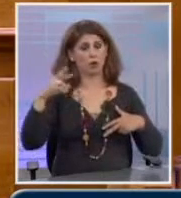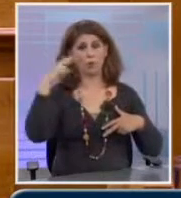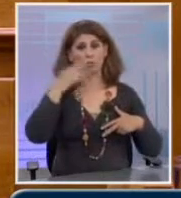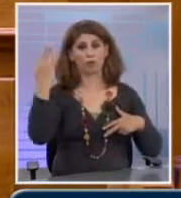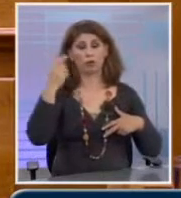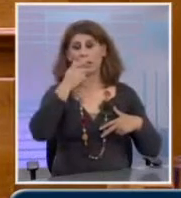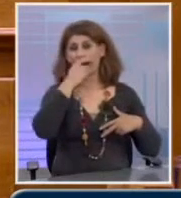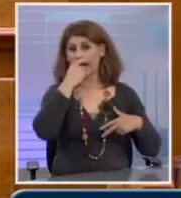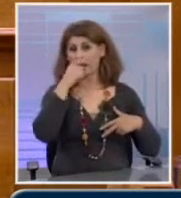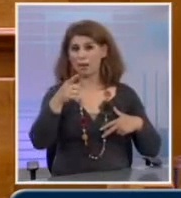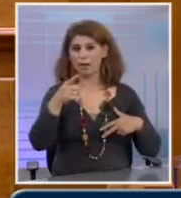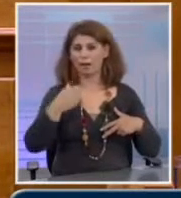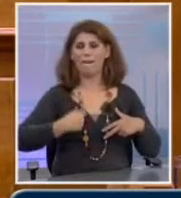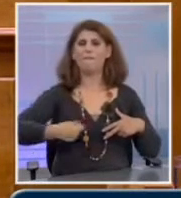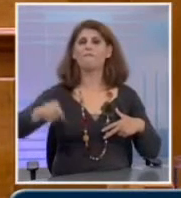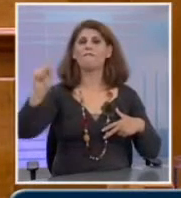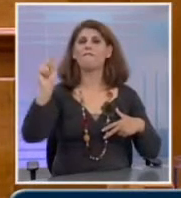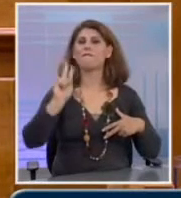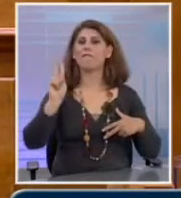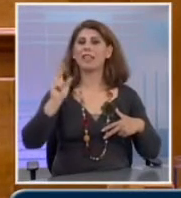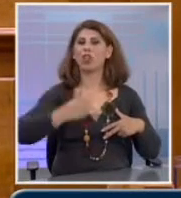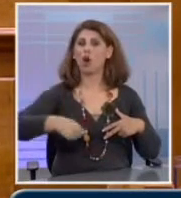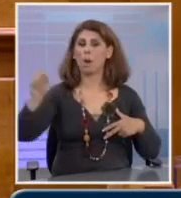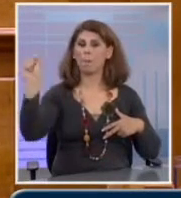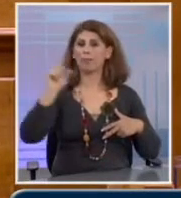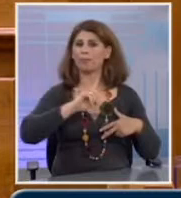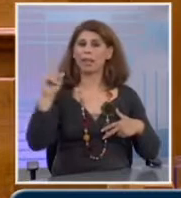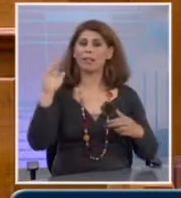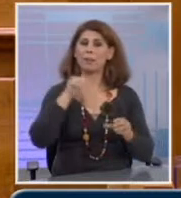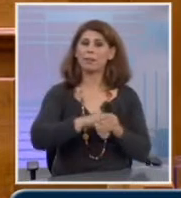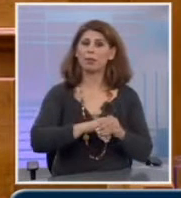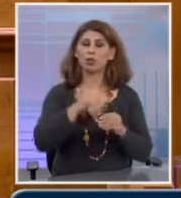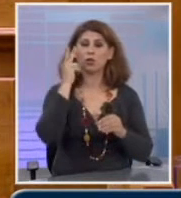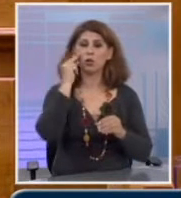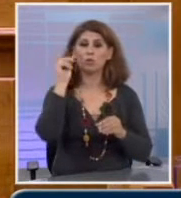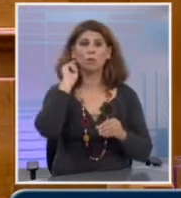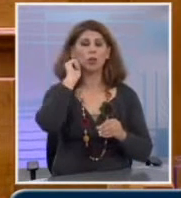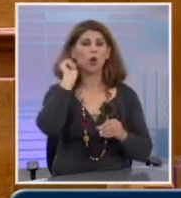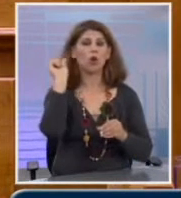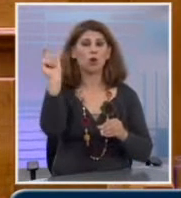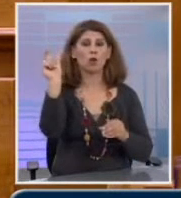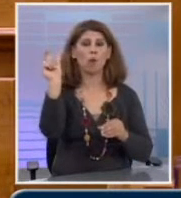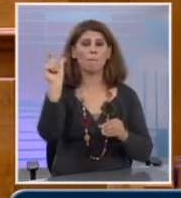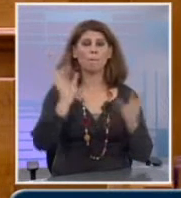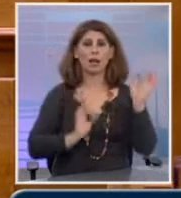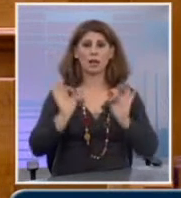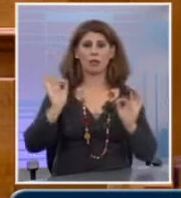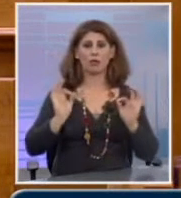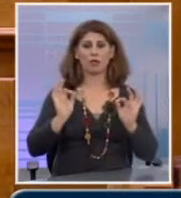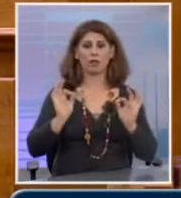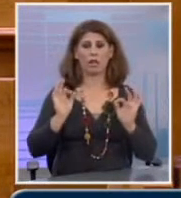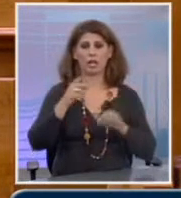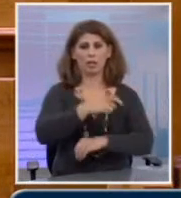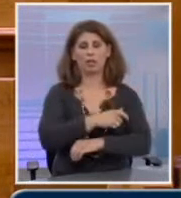Κώστας Καραμαλής άσκησε βέτο για την μη συμμετοχή των Σκοπίων με τον όρο Μακεδονία στο ΝΑΤΟ. Τέλος